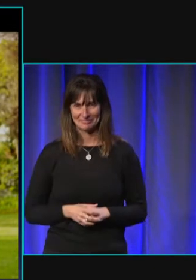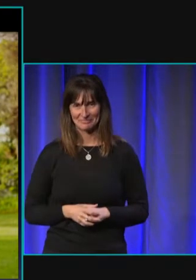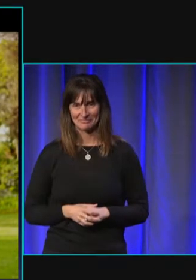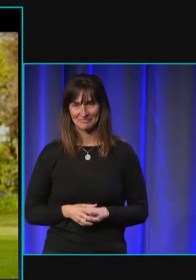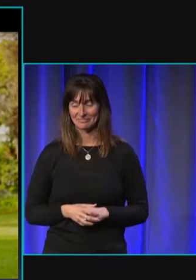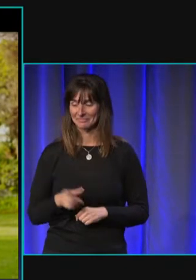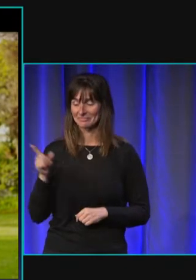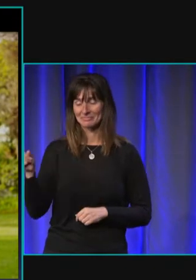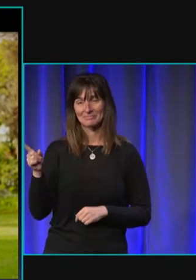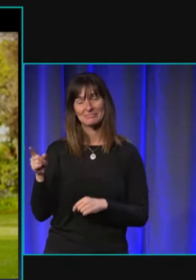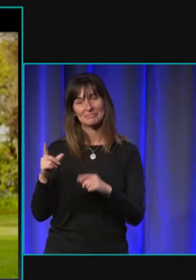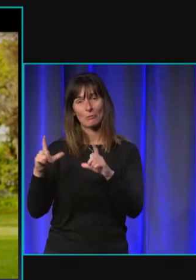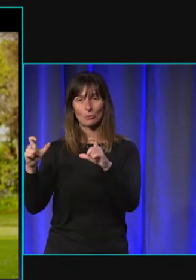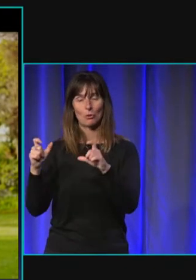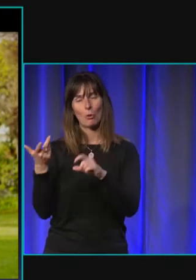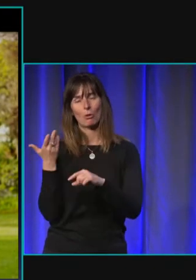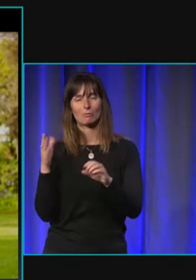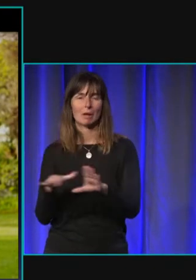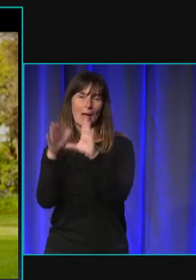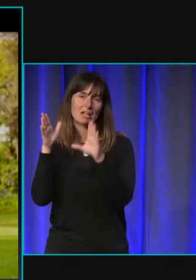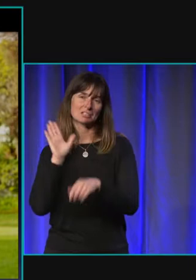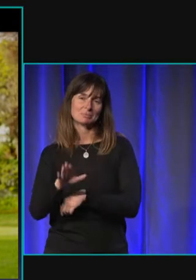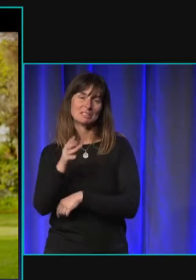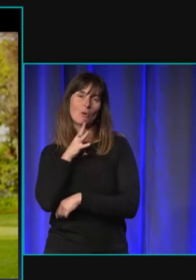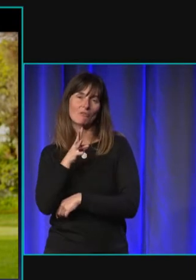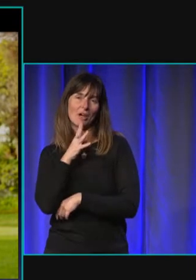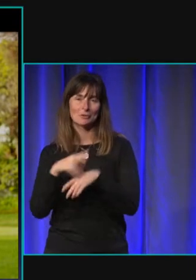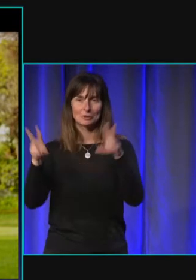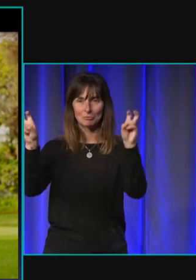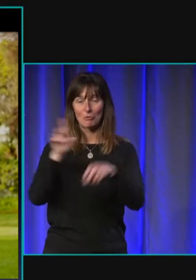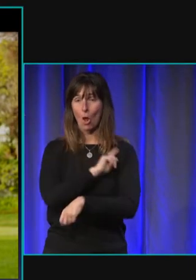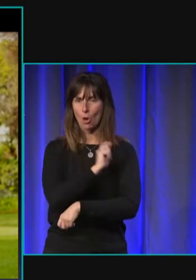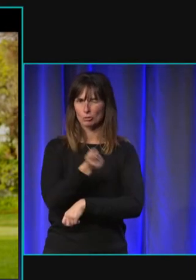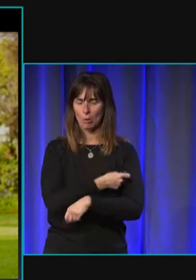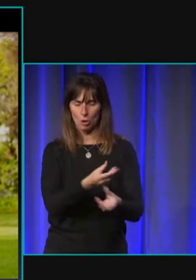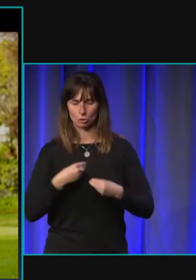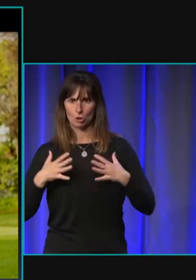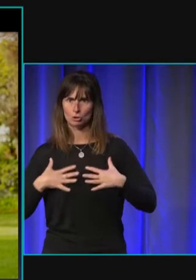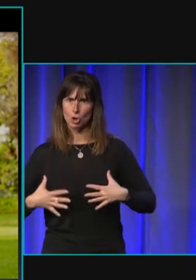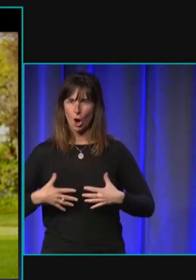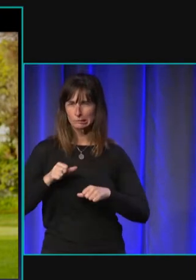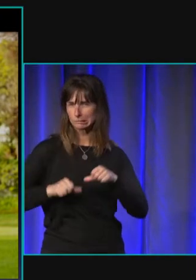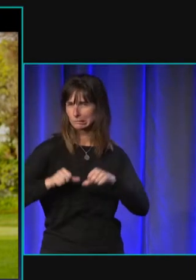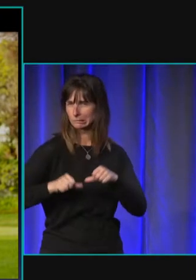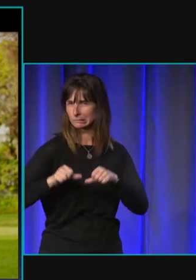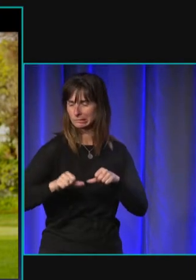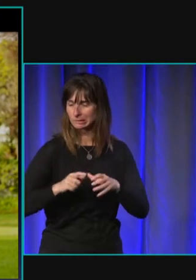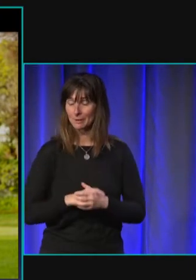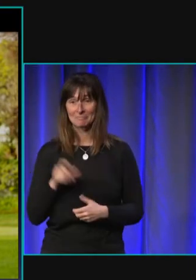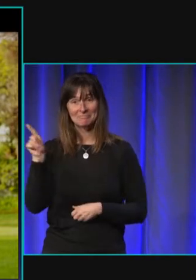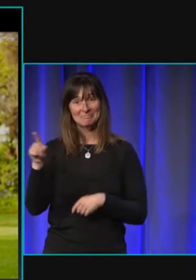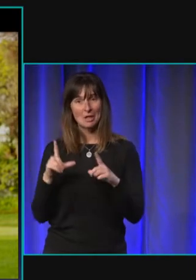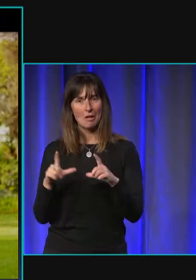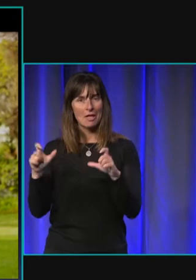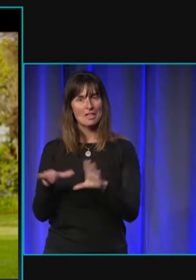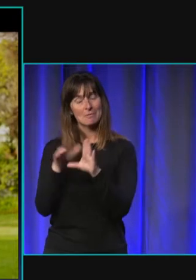de ce cycle de conférence, hein, sport, nos corps à l'épreuve, en fait, cette photo-là, elle illustre bien un petit peu